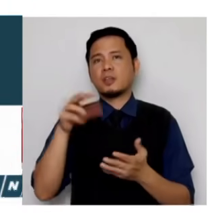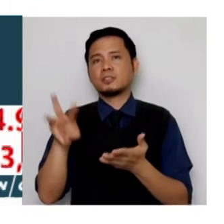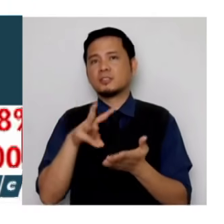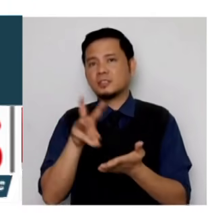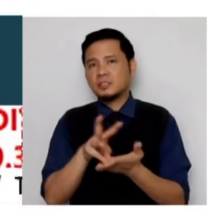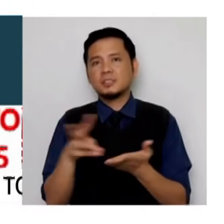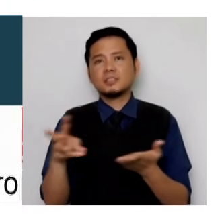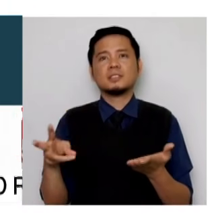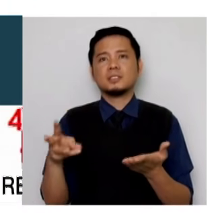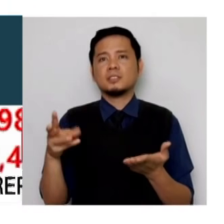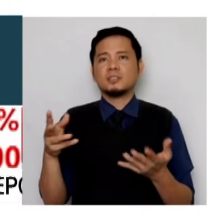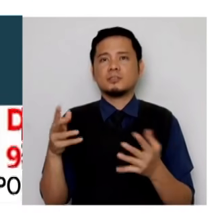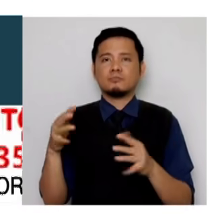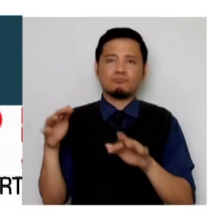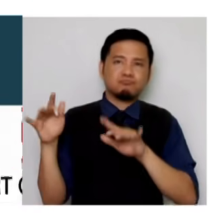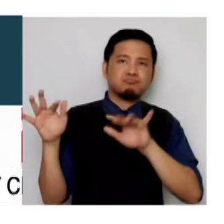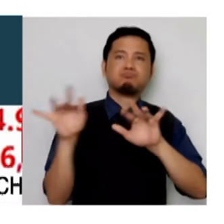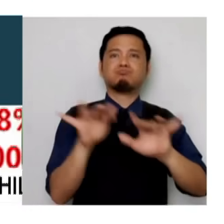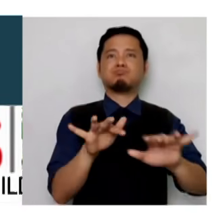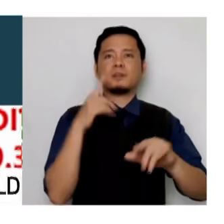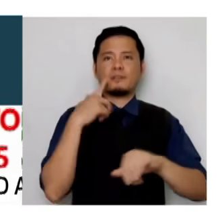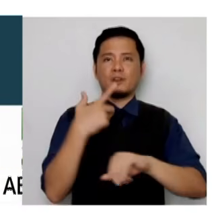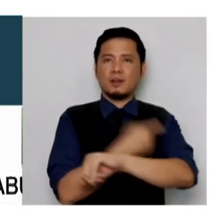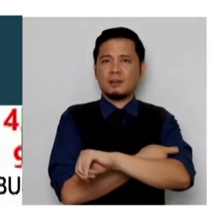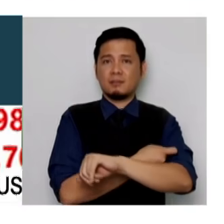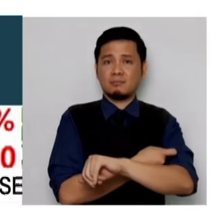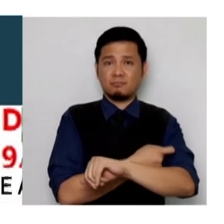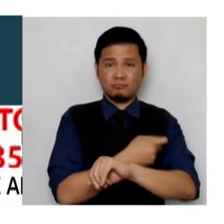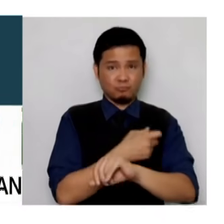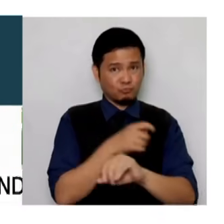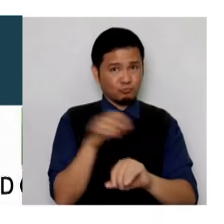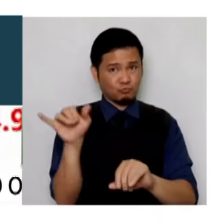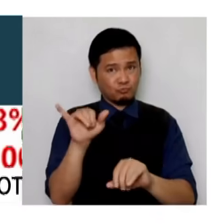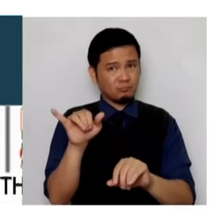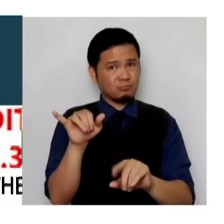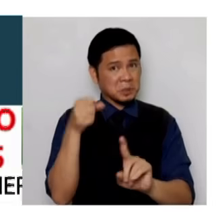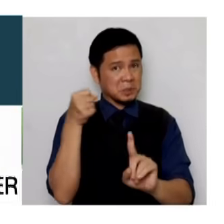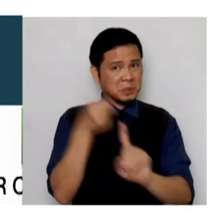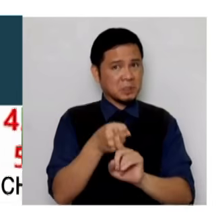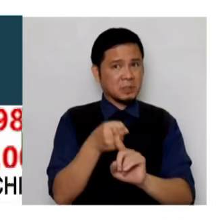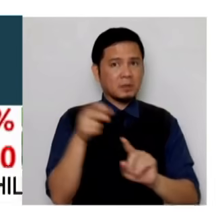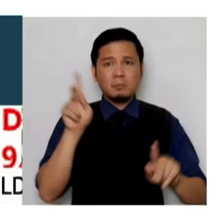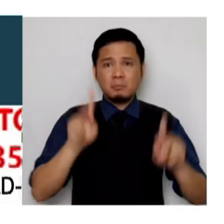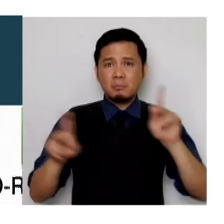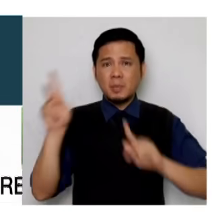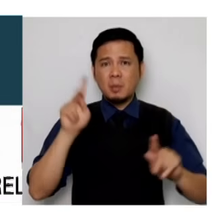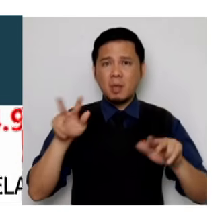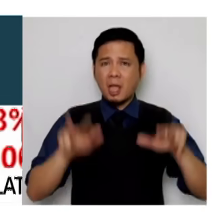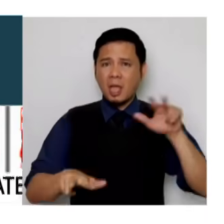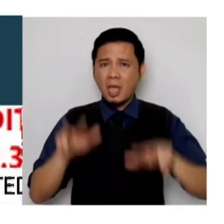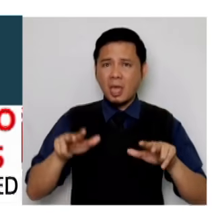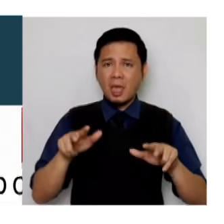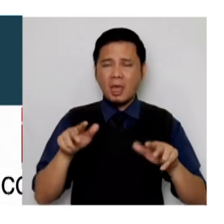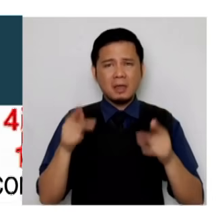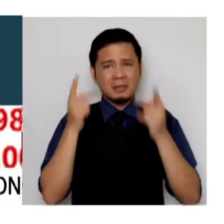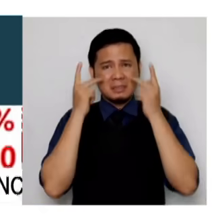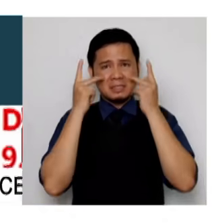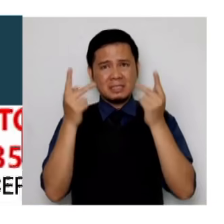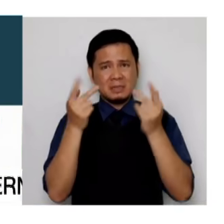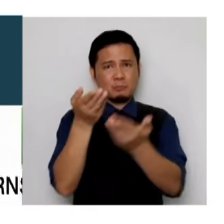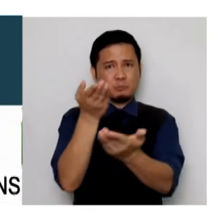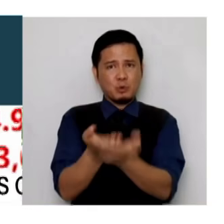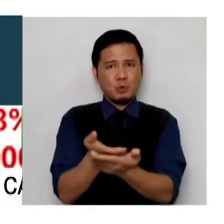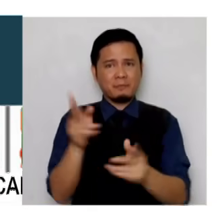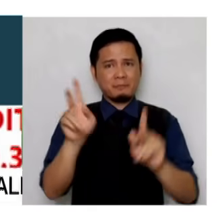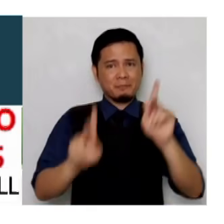themselves inoculated. That should have an impact as well to those who are still hesitant to this day to see that there are